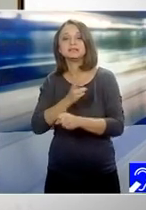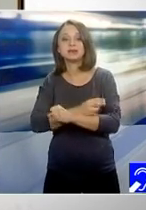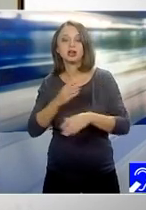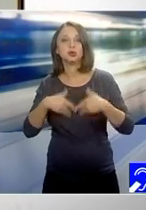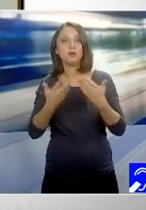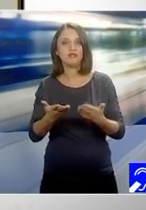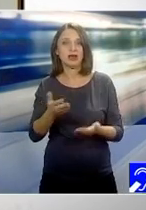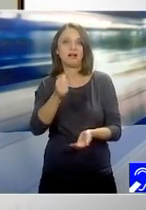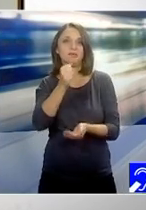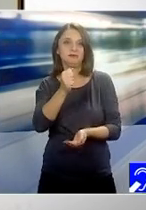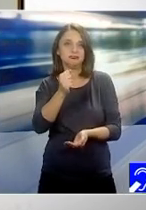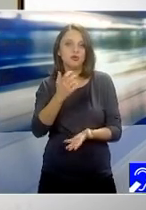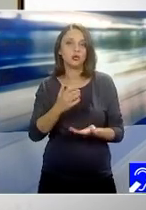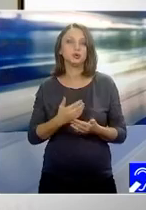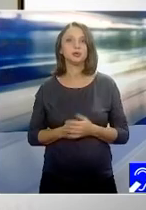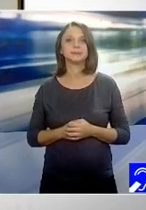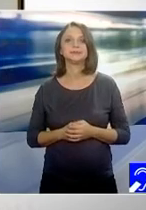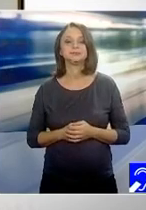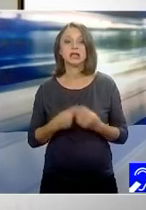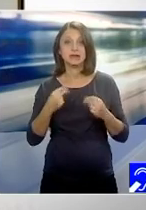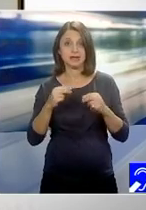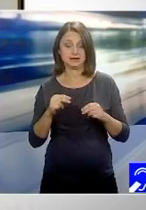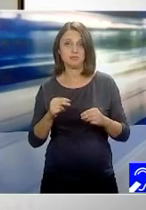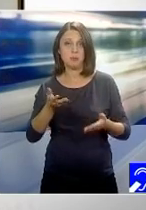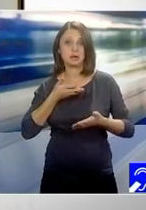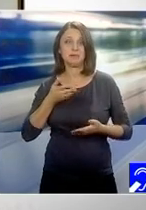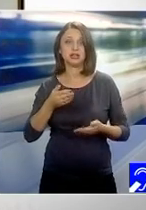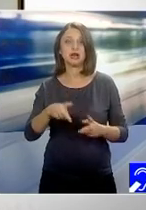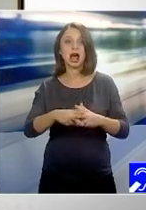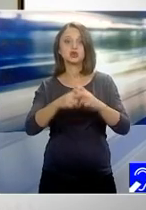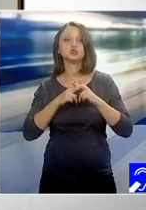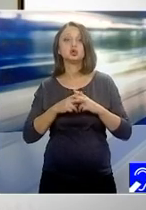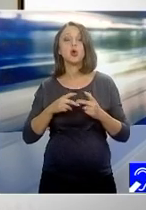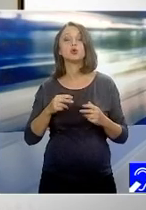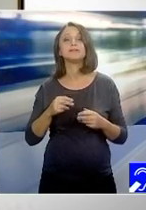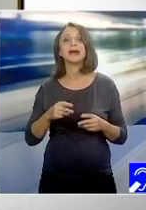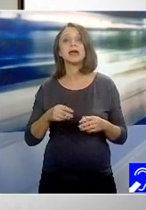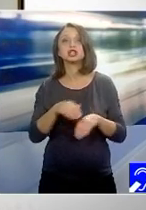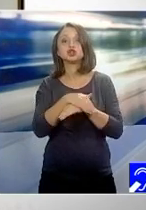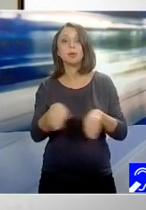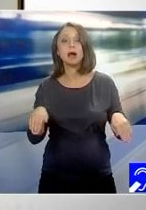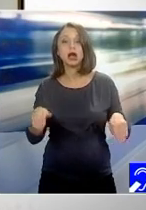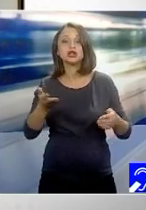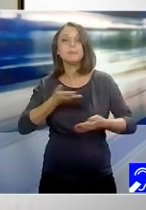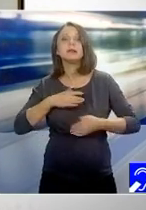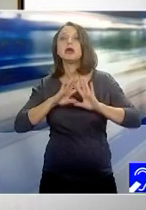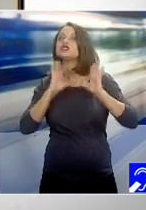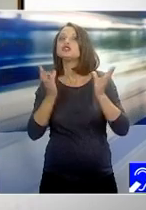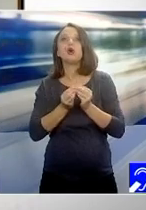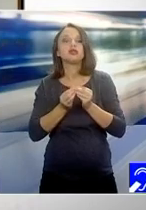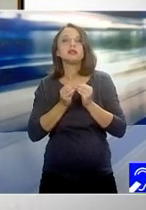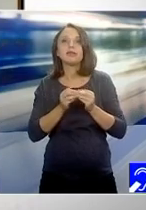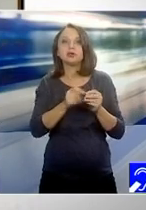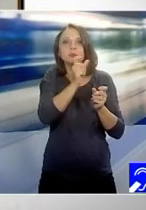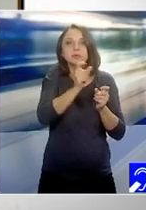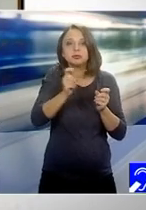pentru... De exemplu, se dă ajutorul de șomaj în Portugalia, se dă tot odată dacă vrei să-ți deschizi. Ei pe